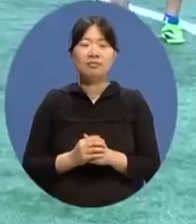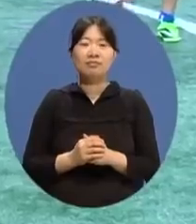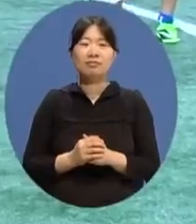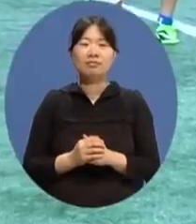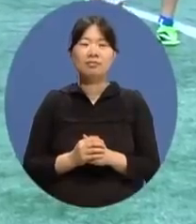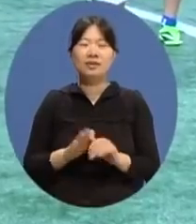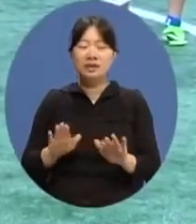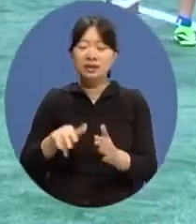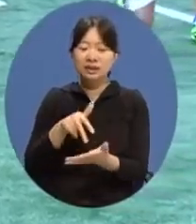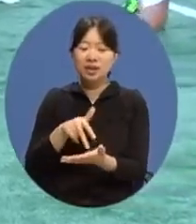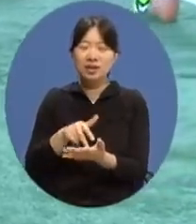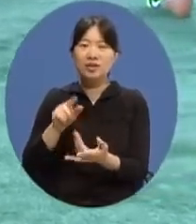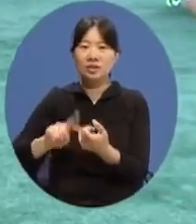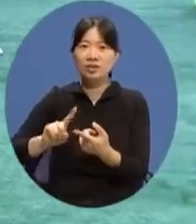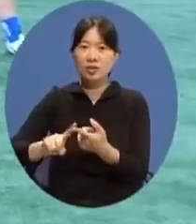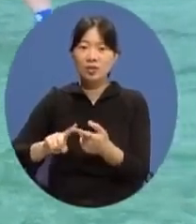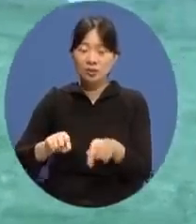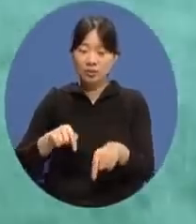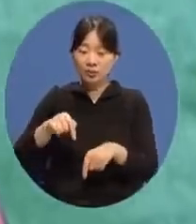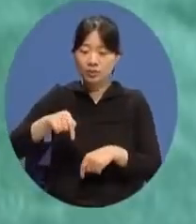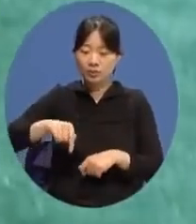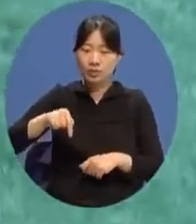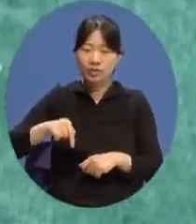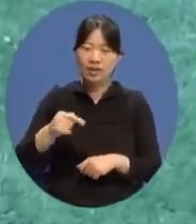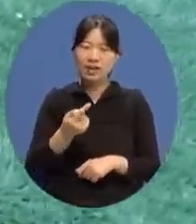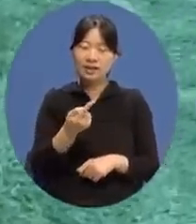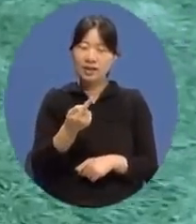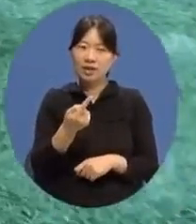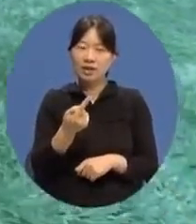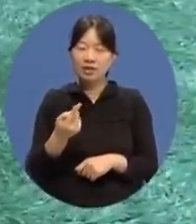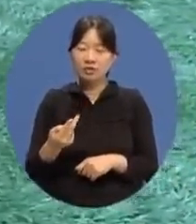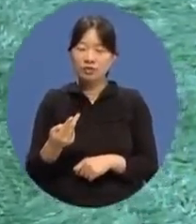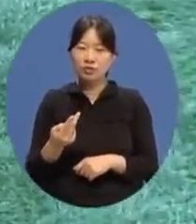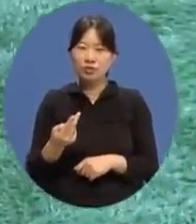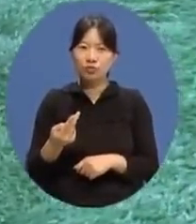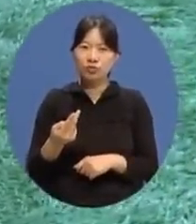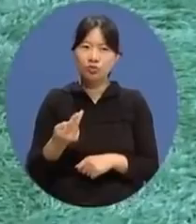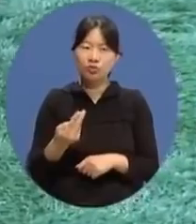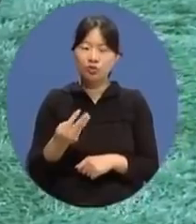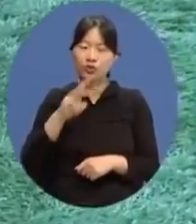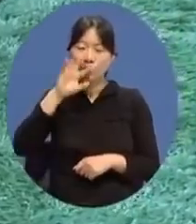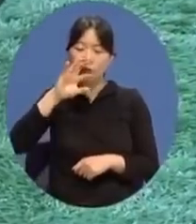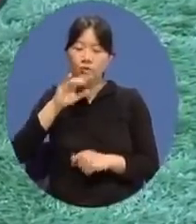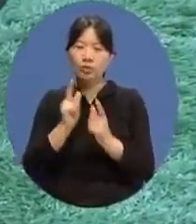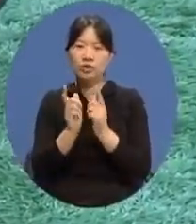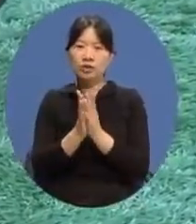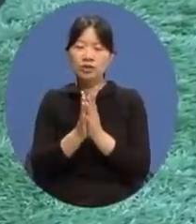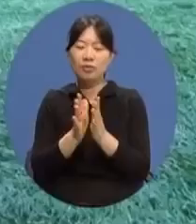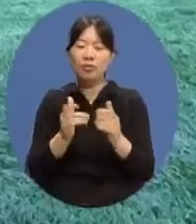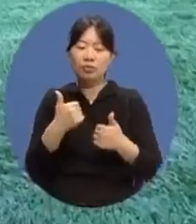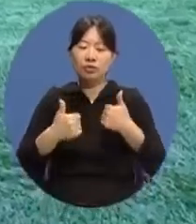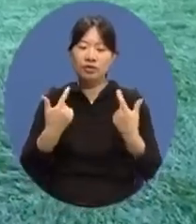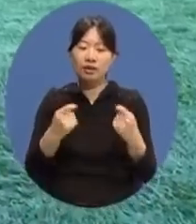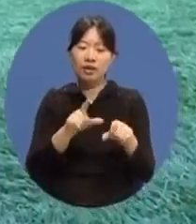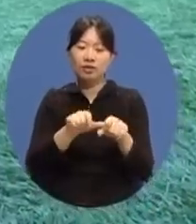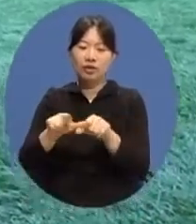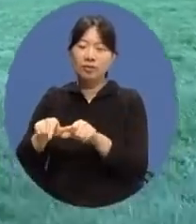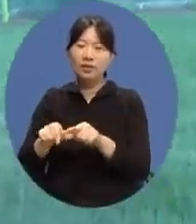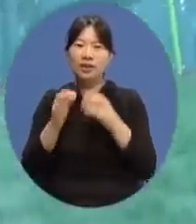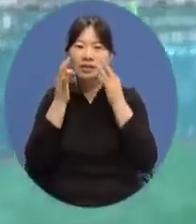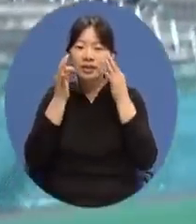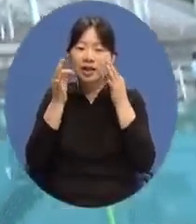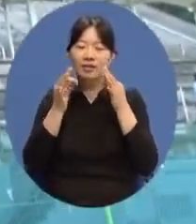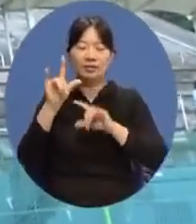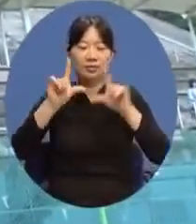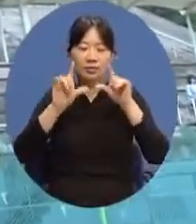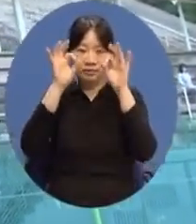이 상태에서 그대로 뒤쪽으로 하나 연습도 둘, 실전처럼 셋, 매 순간마다 넷, 최선을 다하는 여섯,